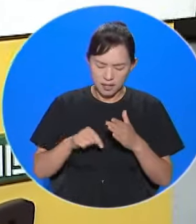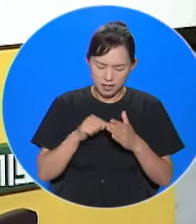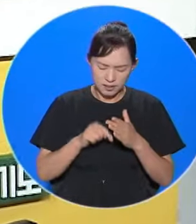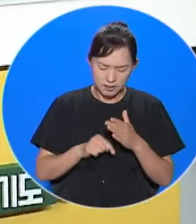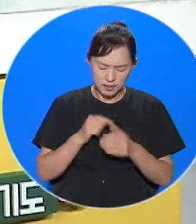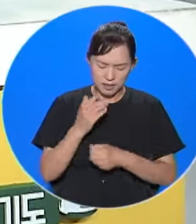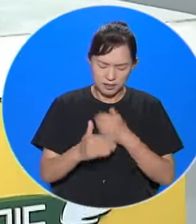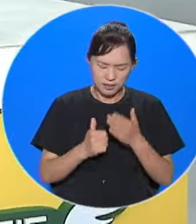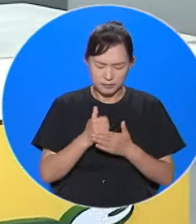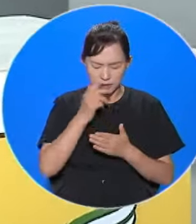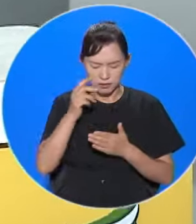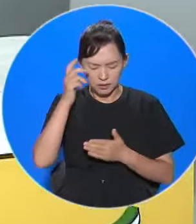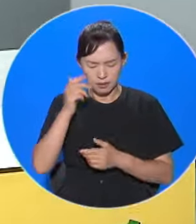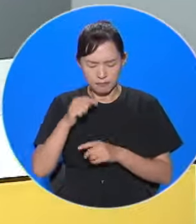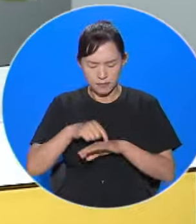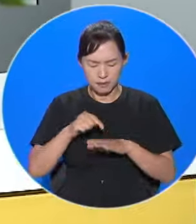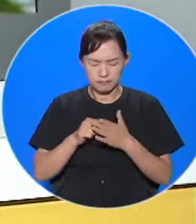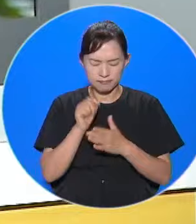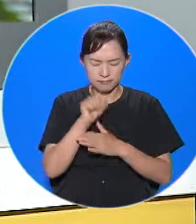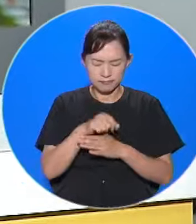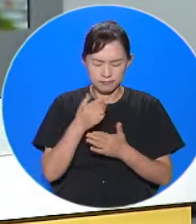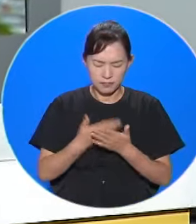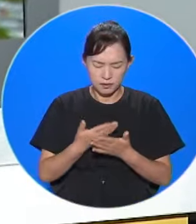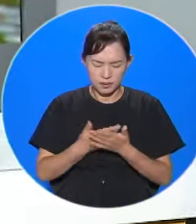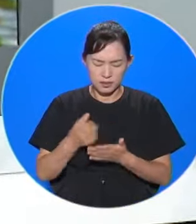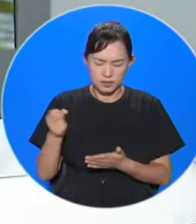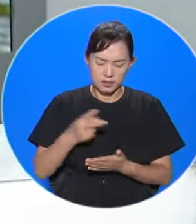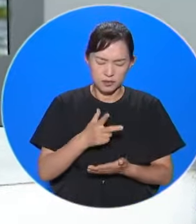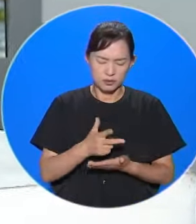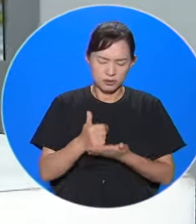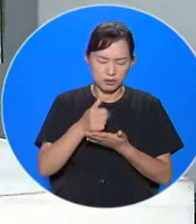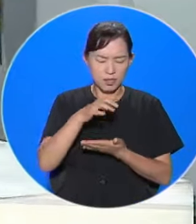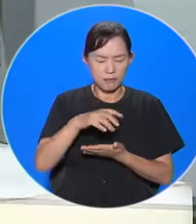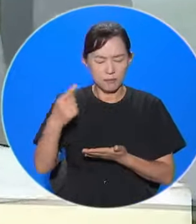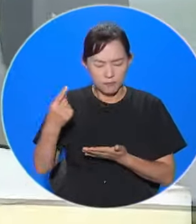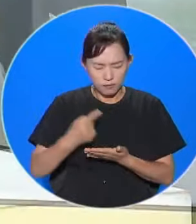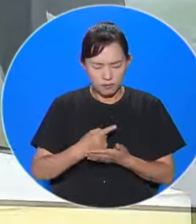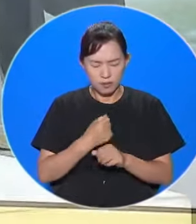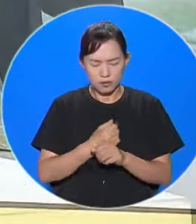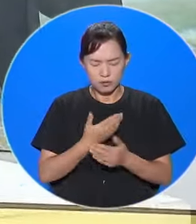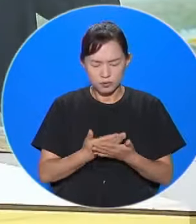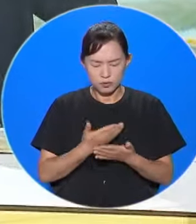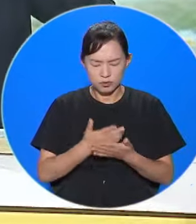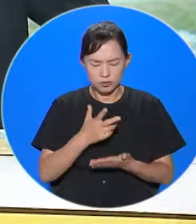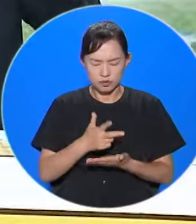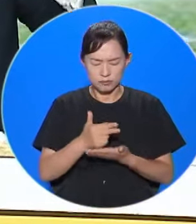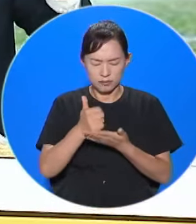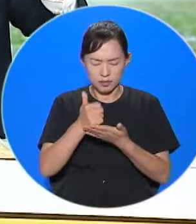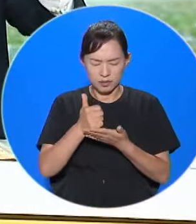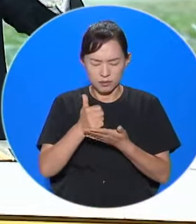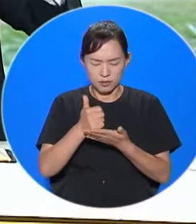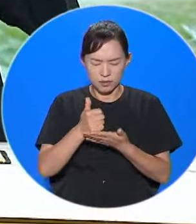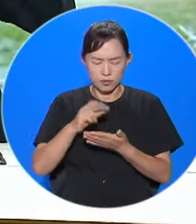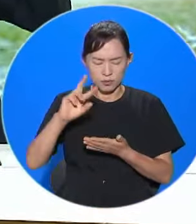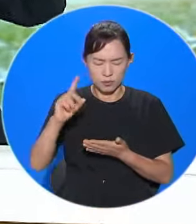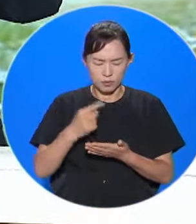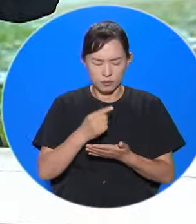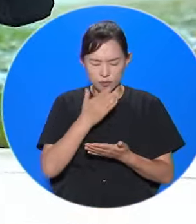하나님 성령의 마음을 허락하여 주셔서 다시 주님 앞으로 나아가게 하여 주시고 주님께로 그의 삶을 돌이킬 수